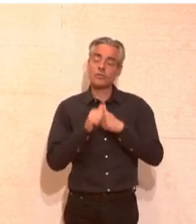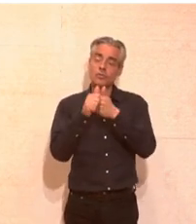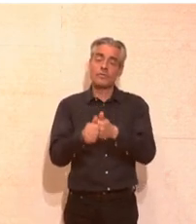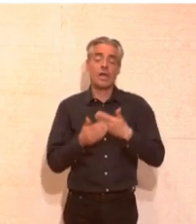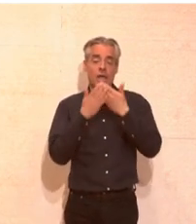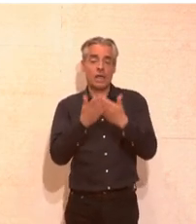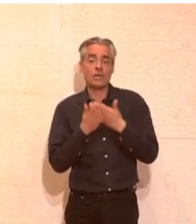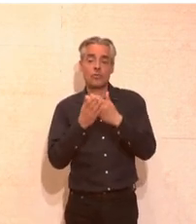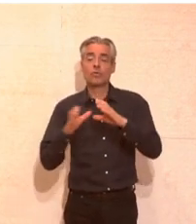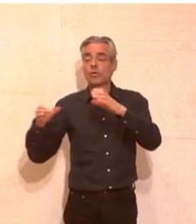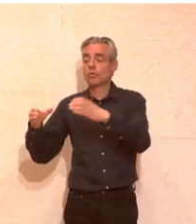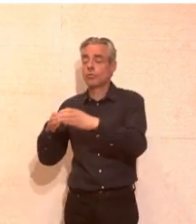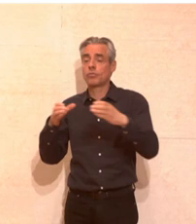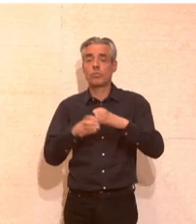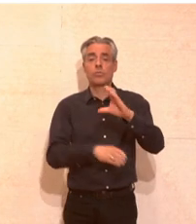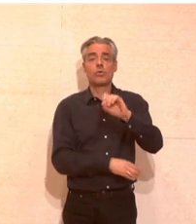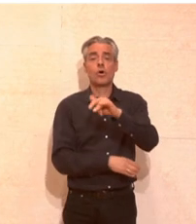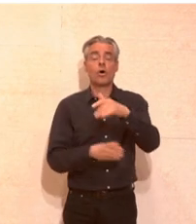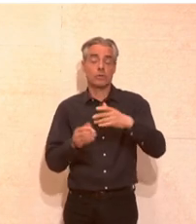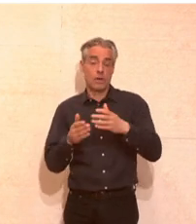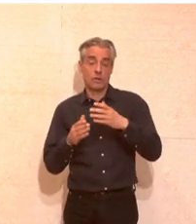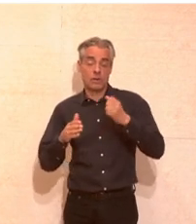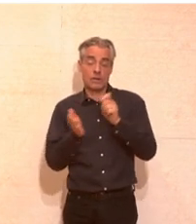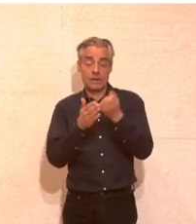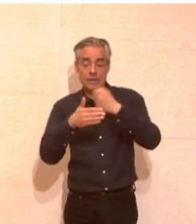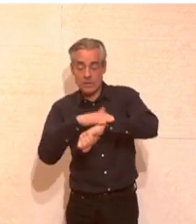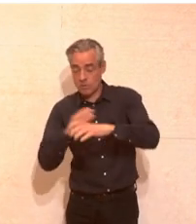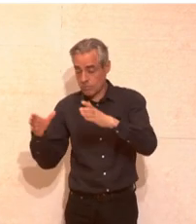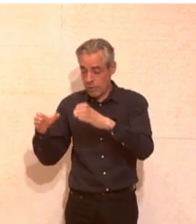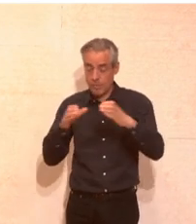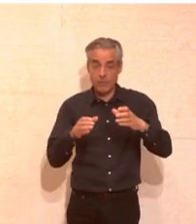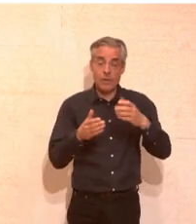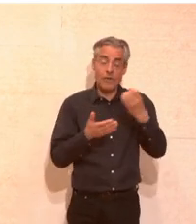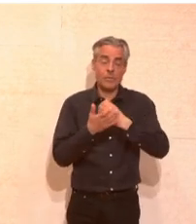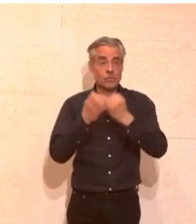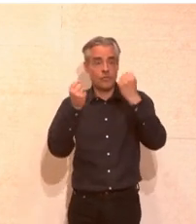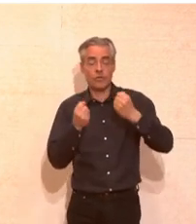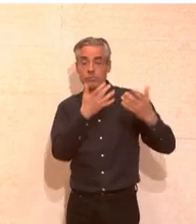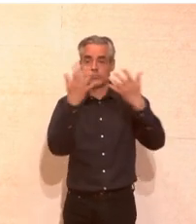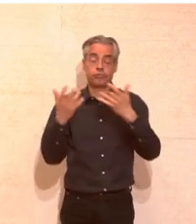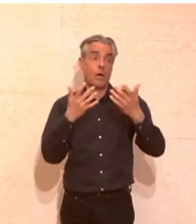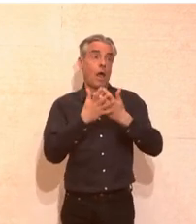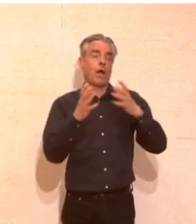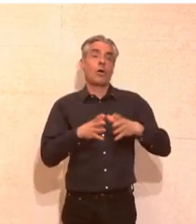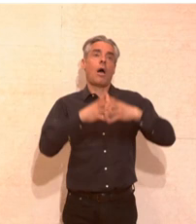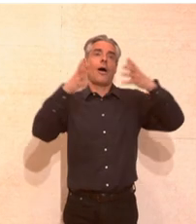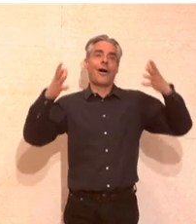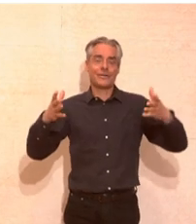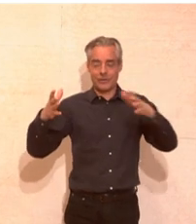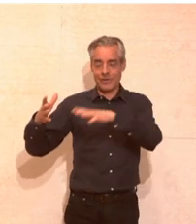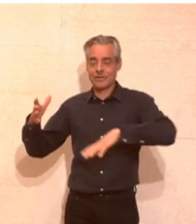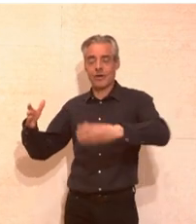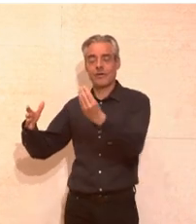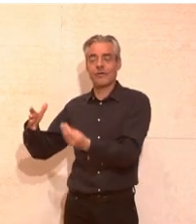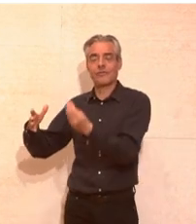des études de cohorte, des études de naissance, et ça donne des données particulièrement solides. Du coup, ils ont pu profiter d'un grand échantillon d'enfants